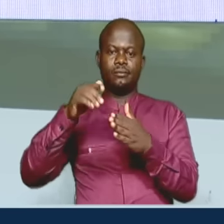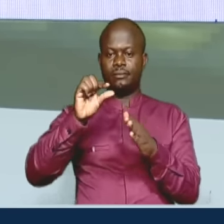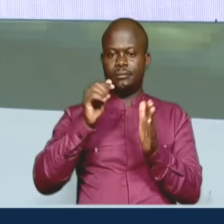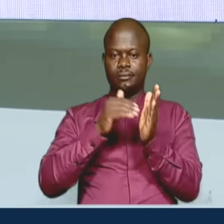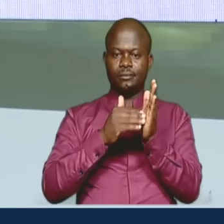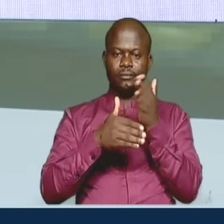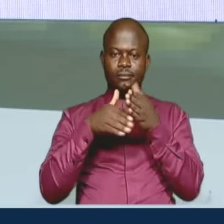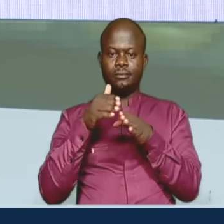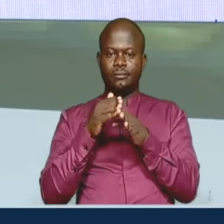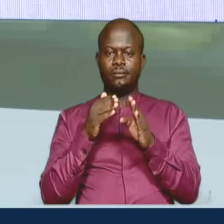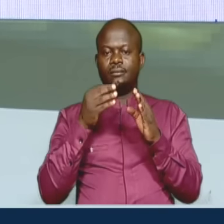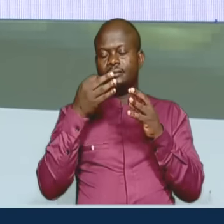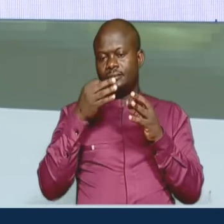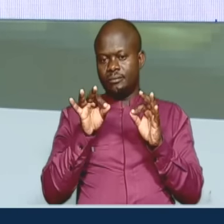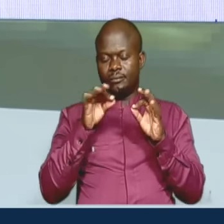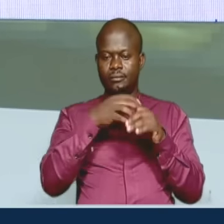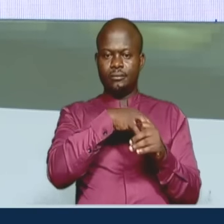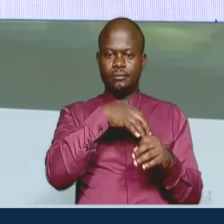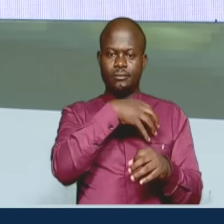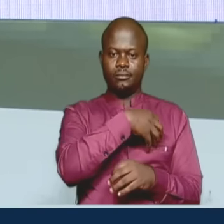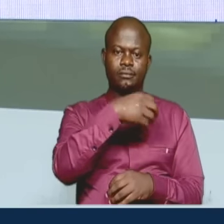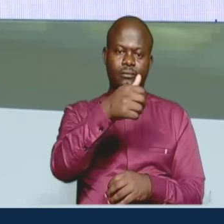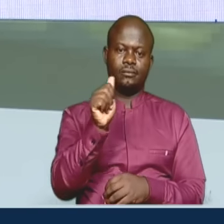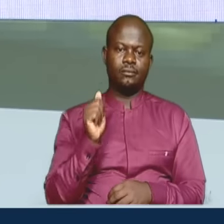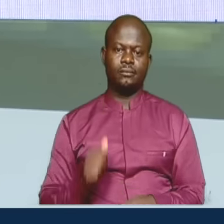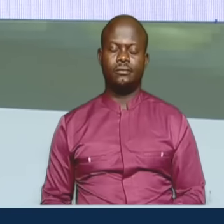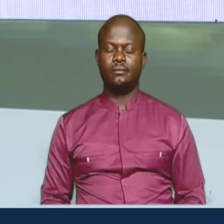kuba ku bwigenge bw'ubukungu bwabo.